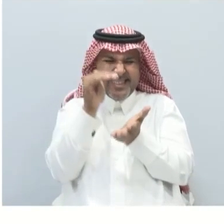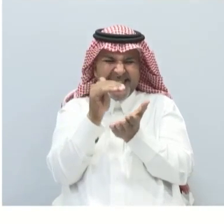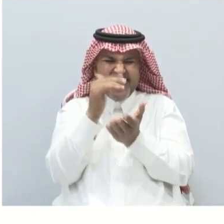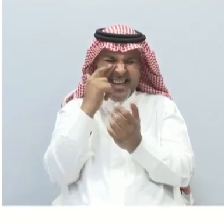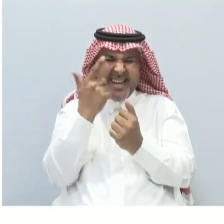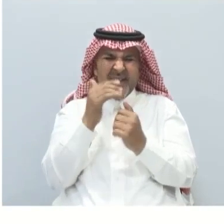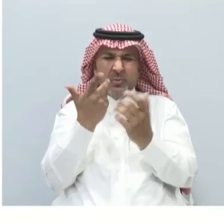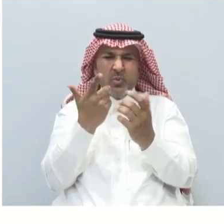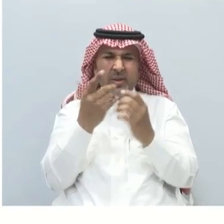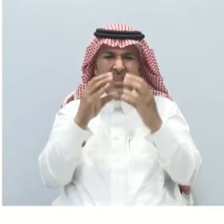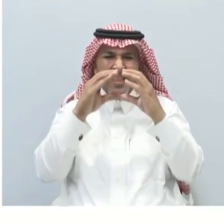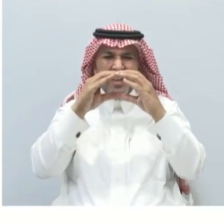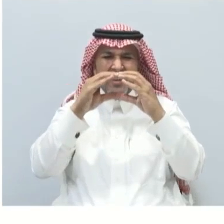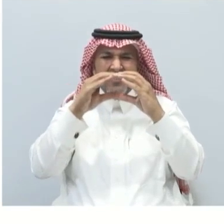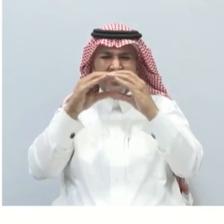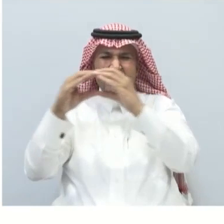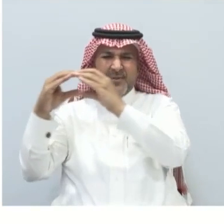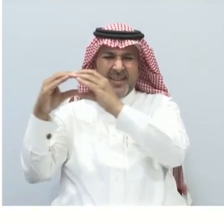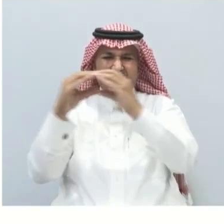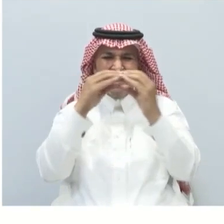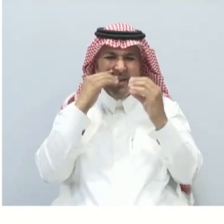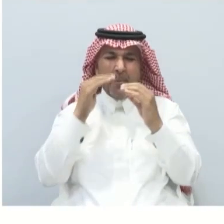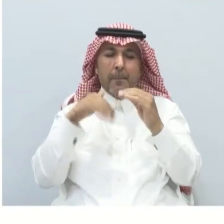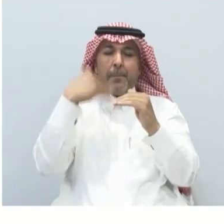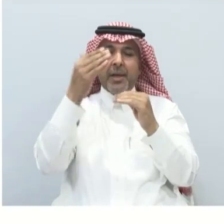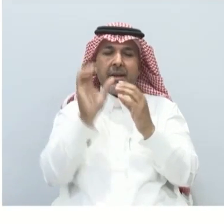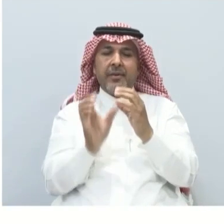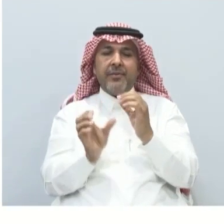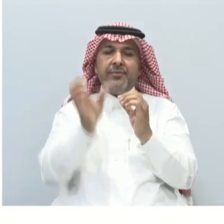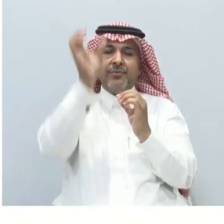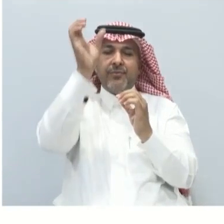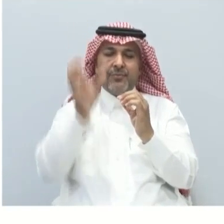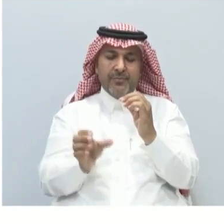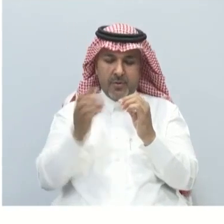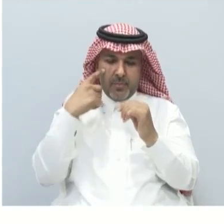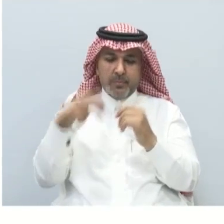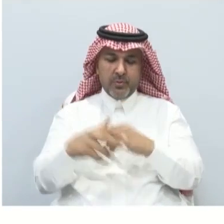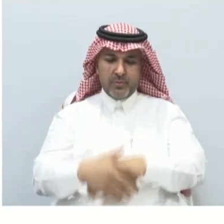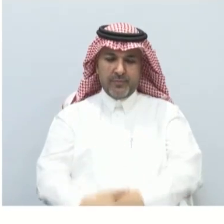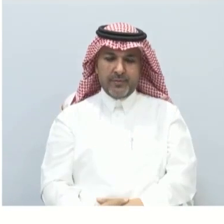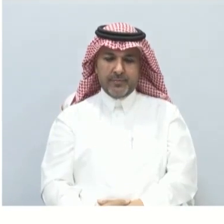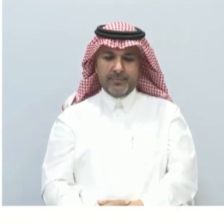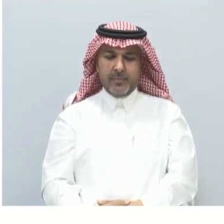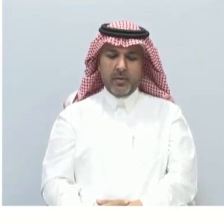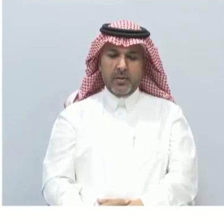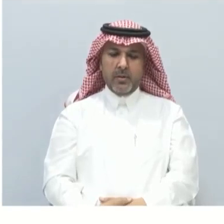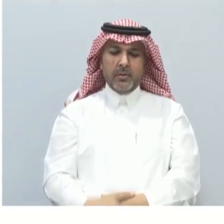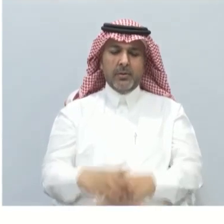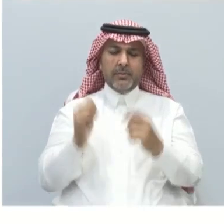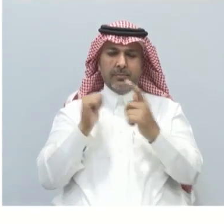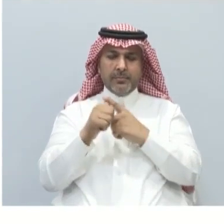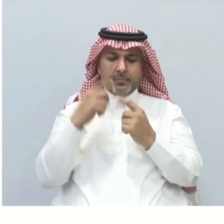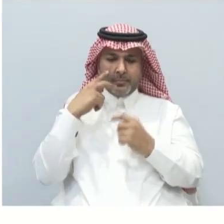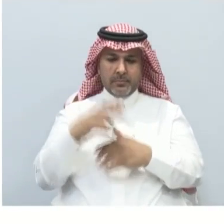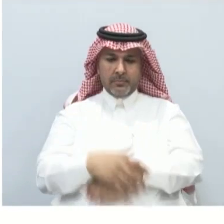افقي واذا كان خارج الداله الام حيكون ايش حيكون راسي بهذا الشكل كيف يكون داخل